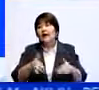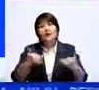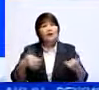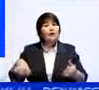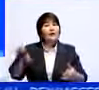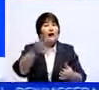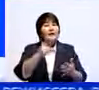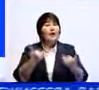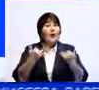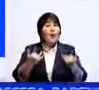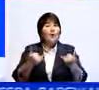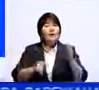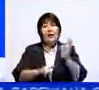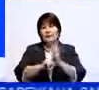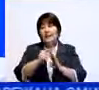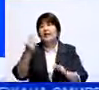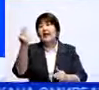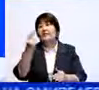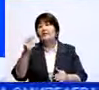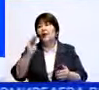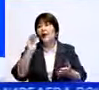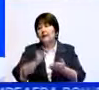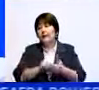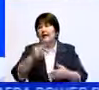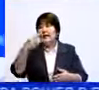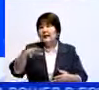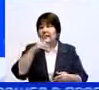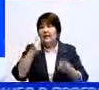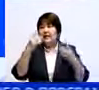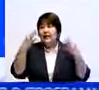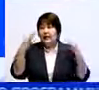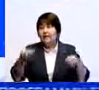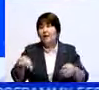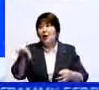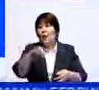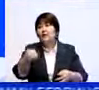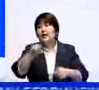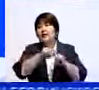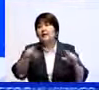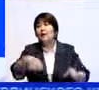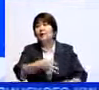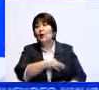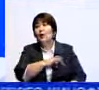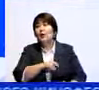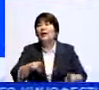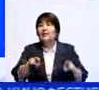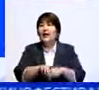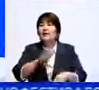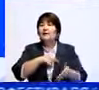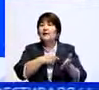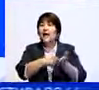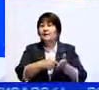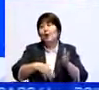все востребованные услуги переведены на цифровой формат. К 30-летию независимости в областном департаменте юстиции также были